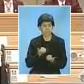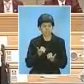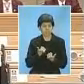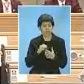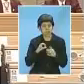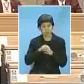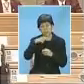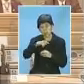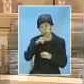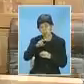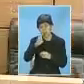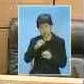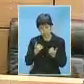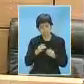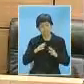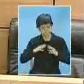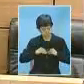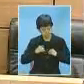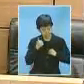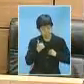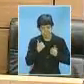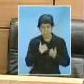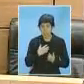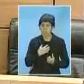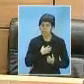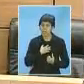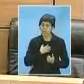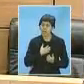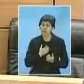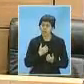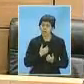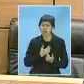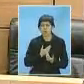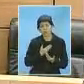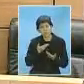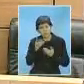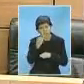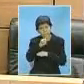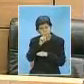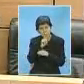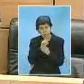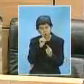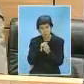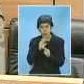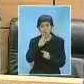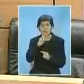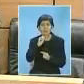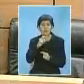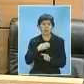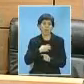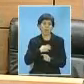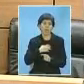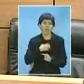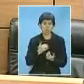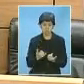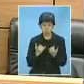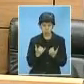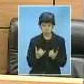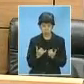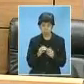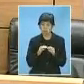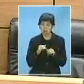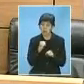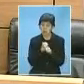กับร่างพระราชบัญญัติฉบับนี้นะครับแต่ว่าจะขออนุญาตทำความเข้าใจกับท่านรัฐมนท่านประธานผ่านมายังท่านรัฐมนตรีครับว่าวันนี้การ